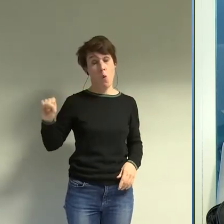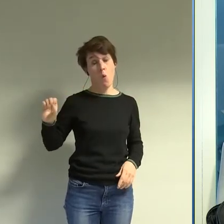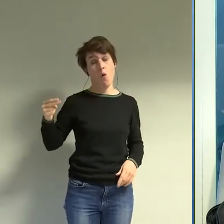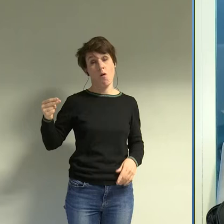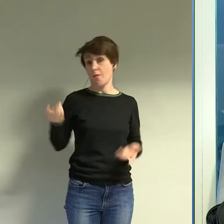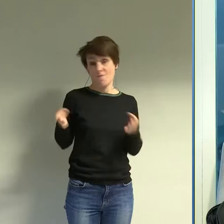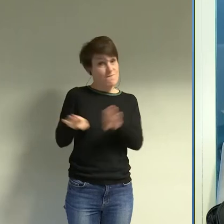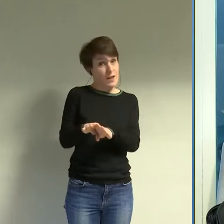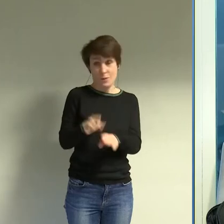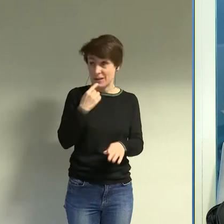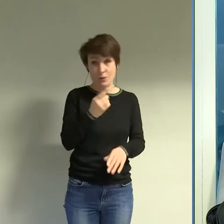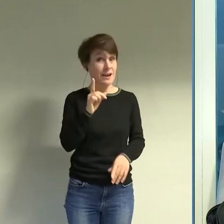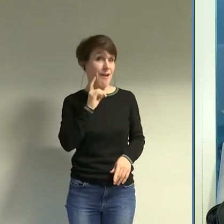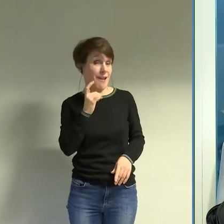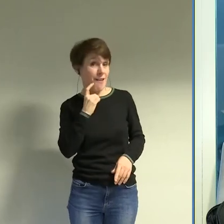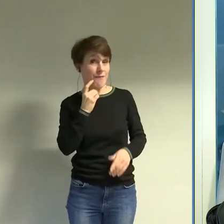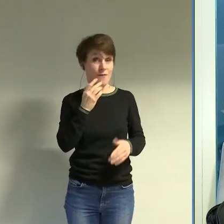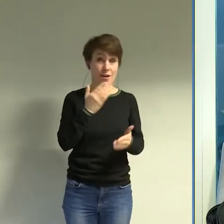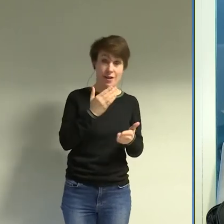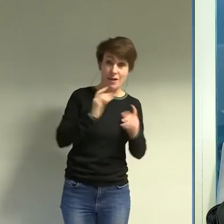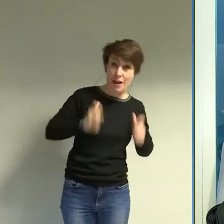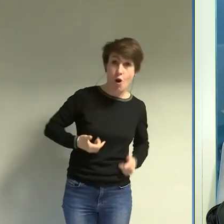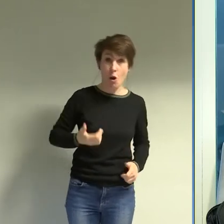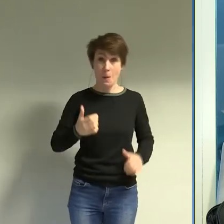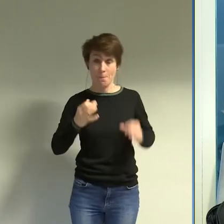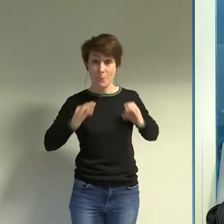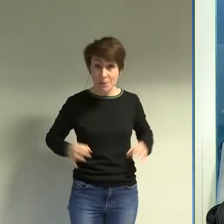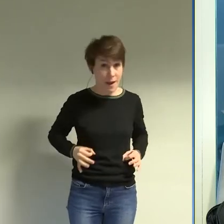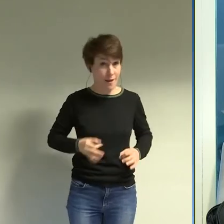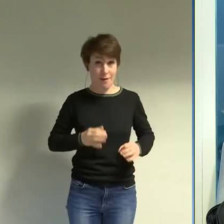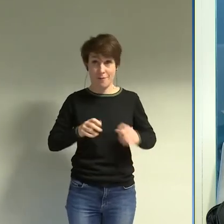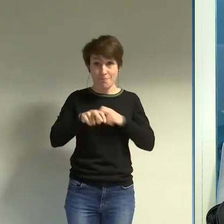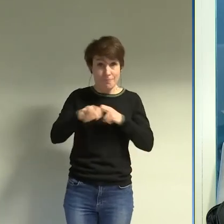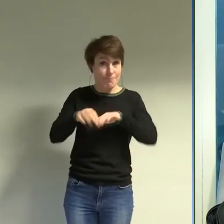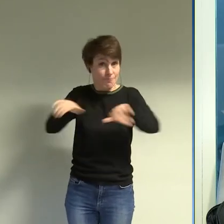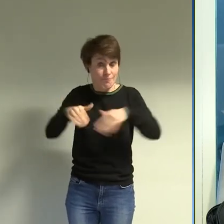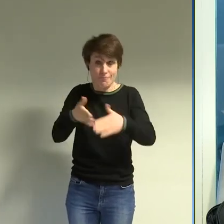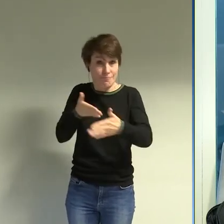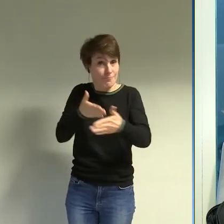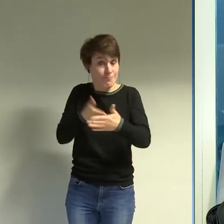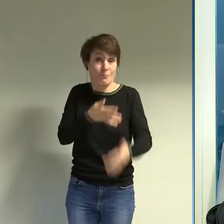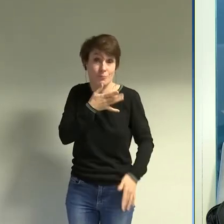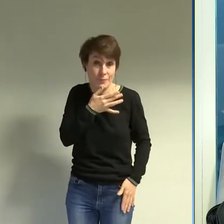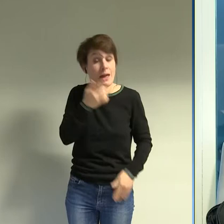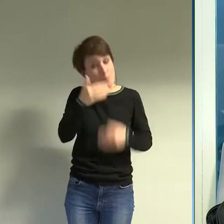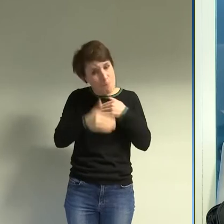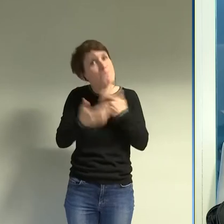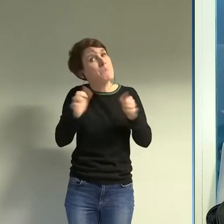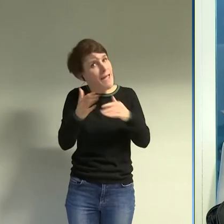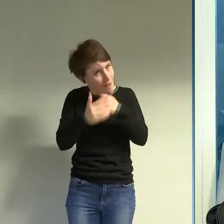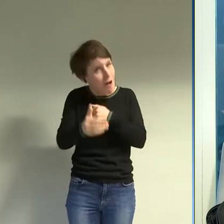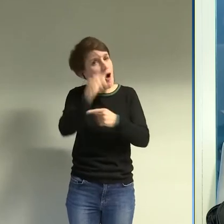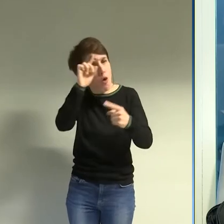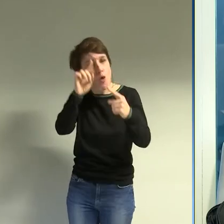accéder à la natation pourtant obligatoires mais dans le cadre de la trajectoire pour 2040 vous allez élaboré un protocole